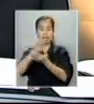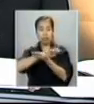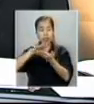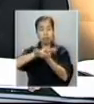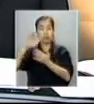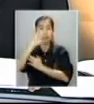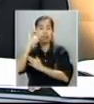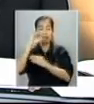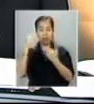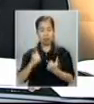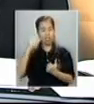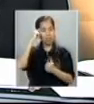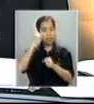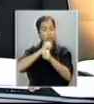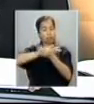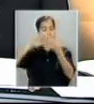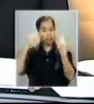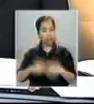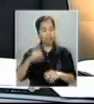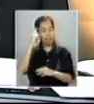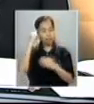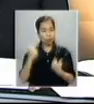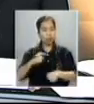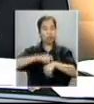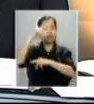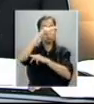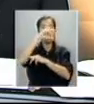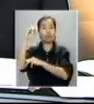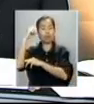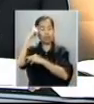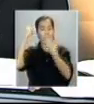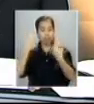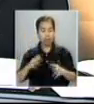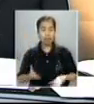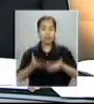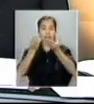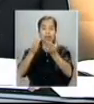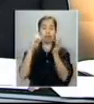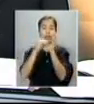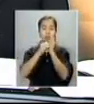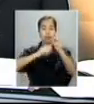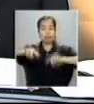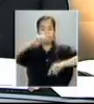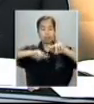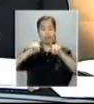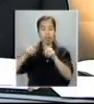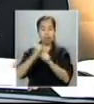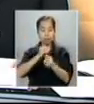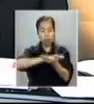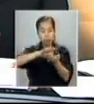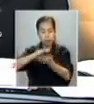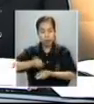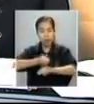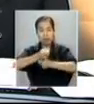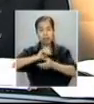าดว่าจะตรวจสอบแล้วเสร็จภายในเวลาประมาณ15นาฬิกาและส่งมอบคืนให้กับกทม.ดูแลในช่วงเวลาประมาณ18นาฬิกา